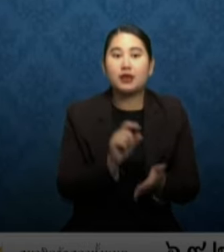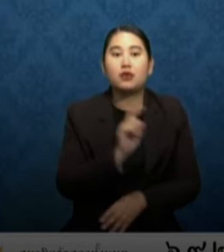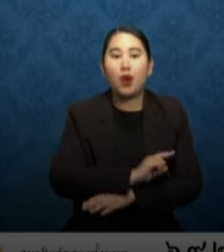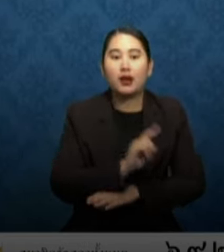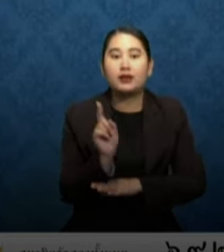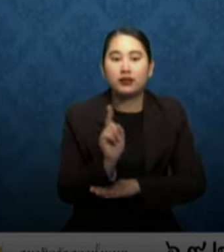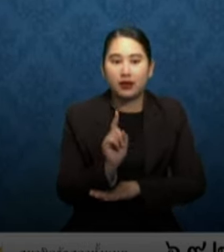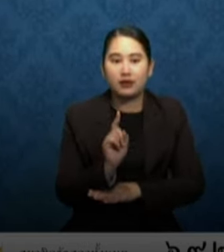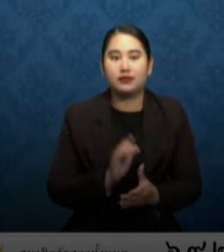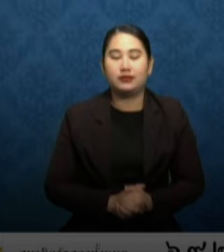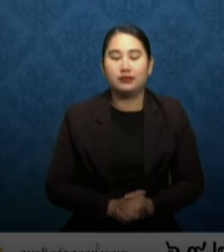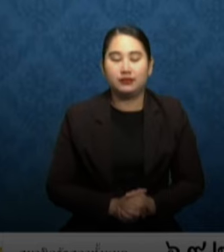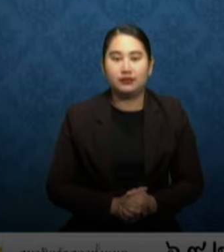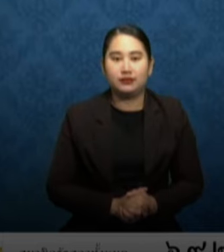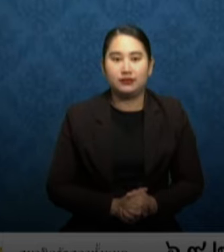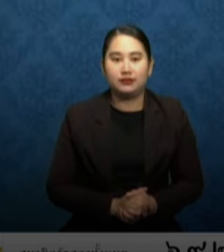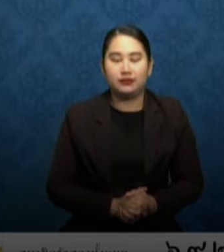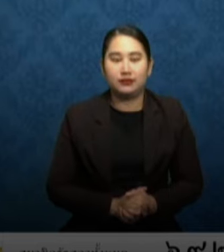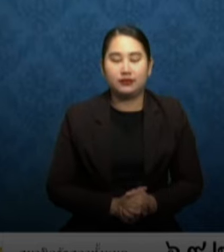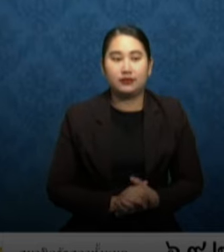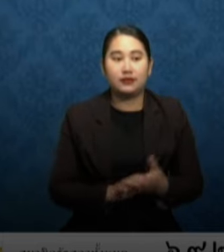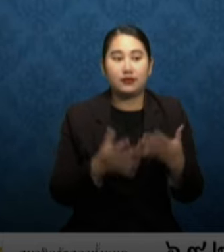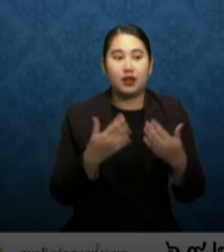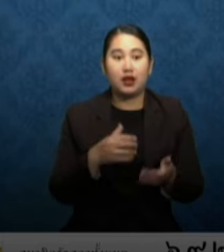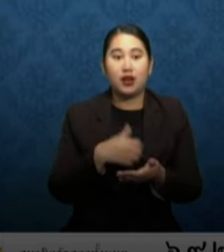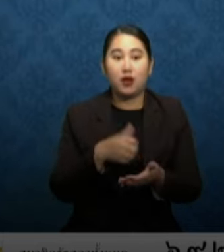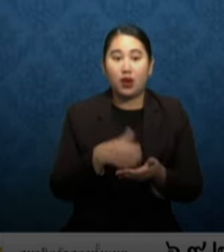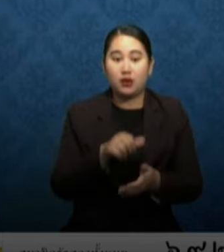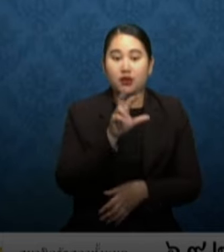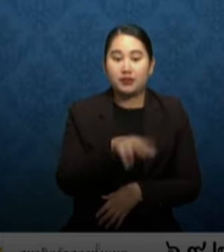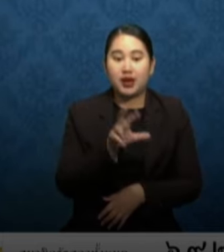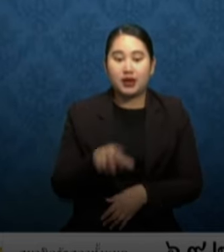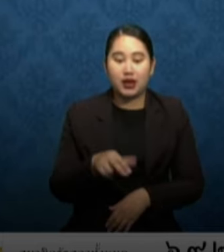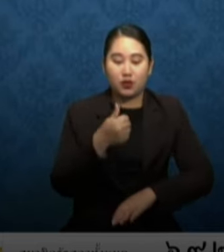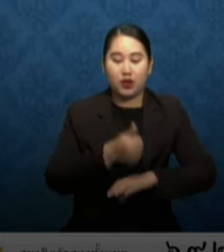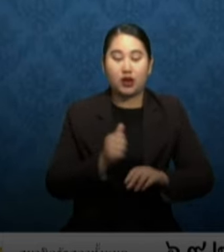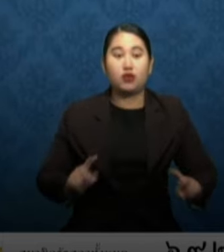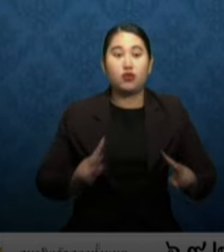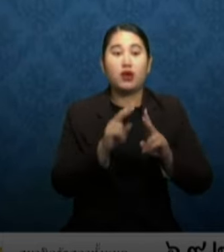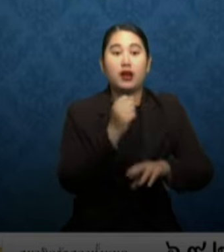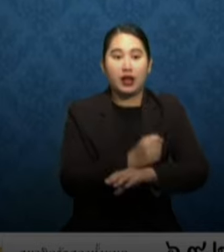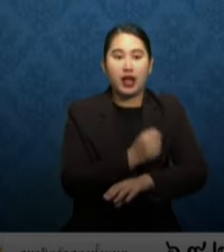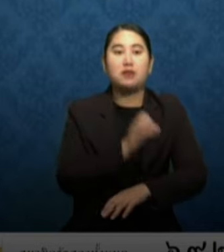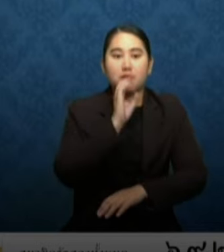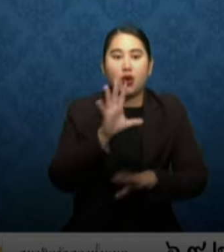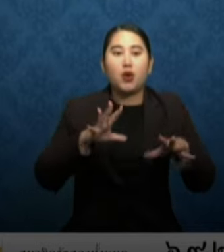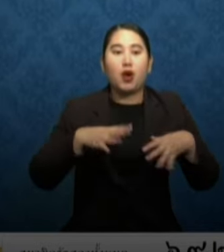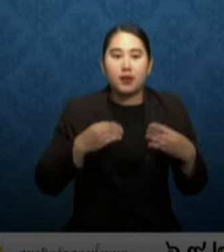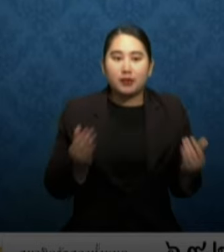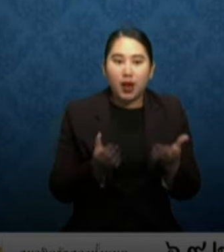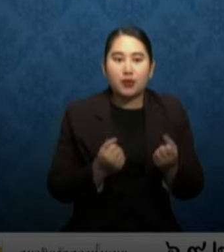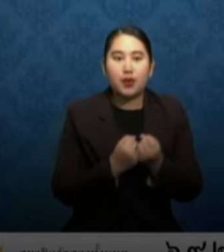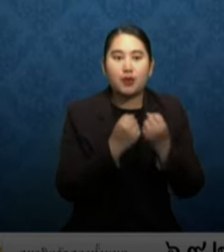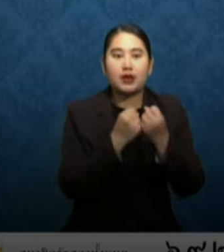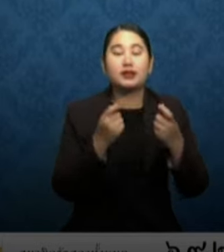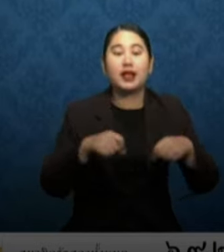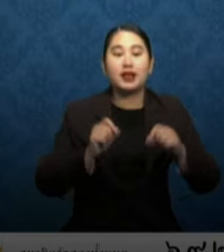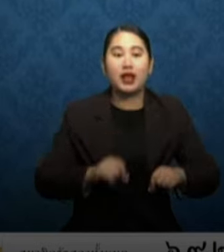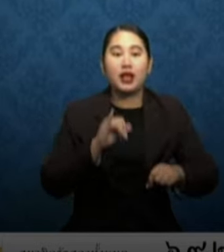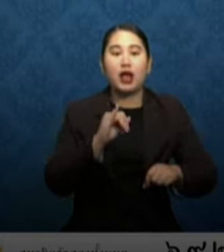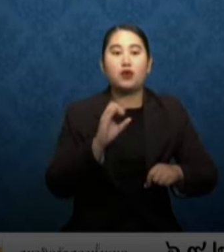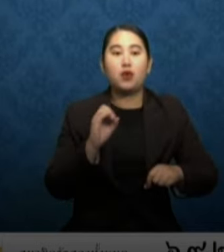ไหร่ครับเรื่องนี้พรรคเพื่อไทยและรัฐมนตรีกระทรวงแรงงานเคยรับปากว่าจะผลักดันอนุสัญญาฉบับที่